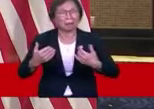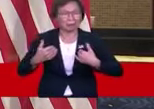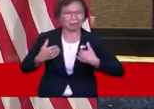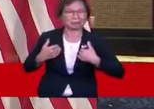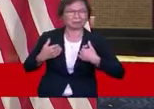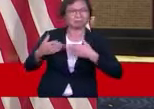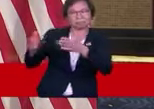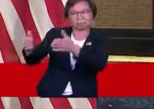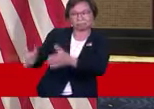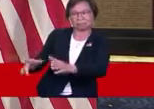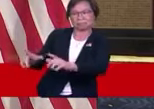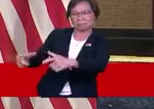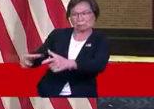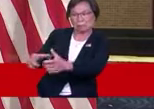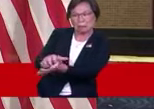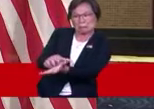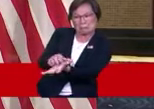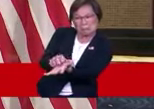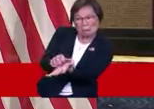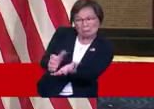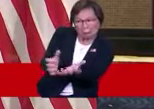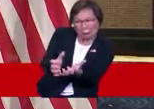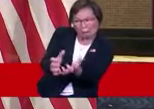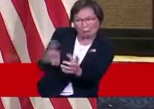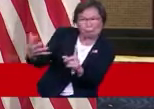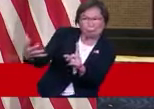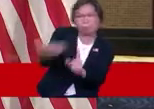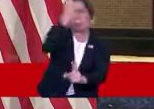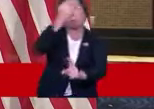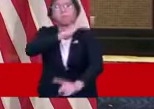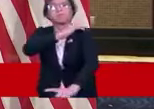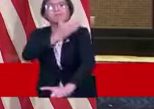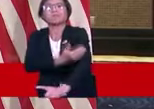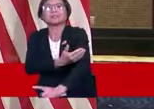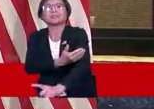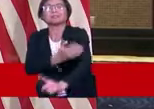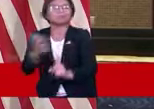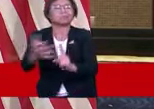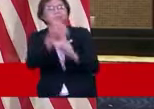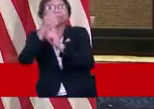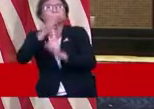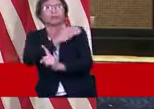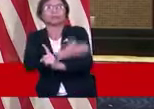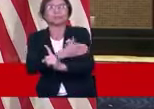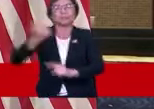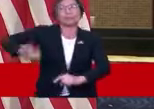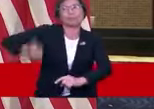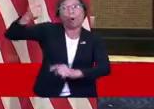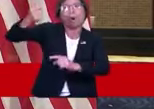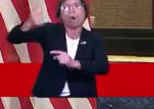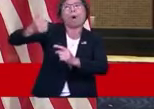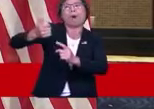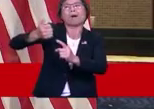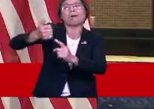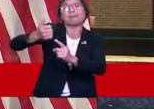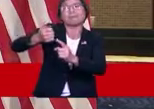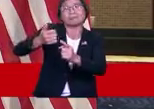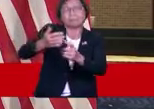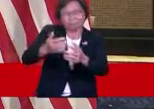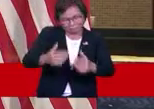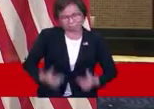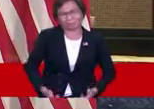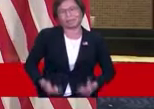pH yang rakus untuk merebut kuasa-nya Hai daripada mengutamakan nyawa dan